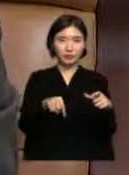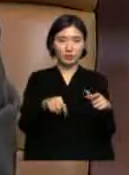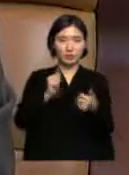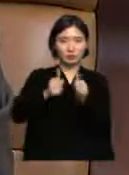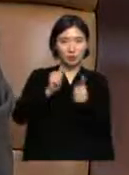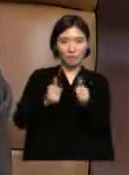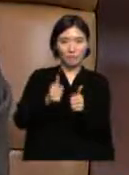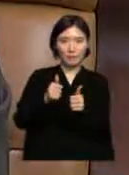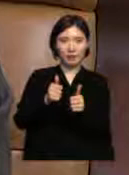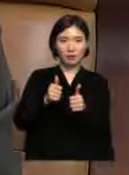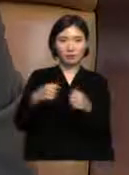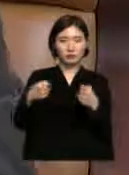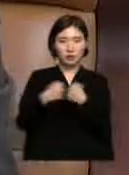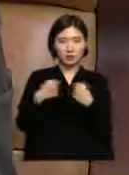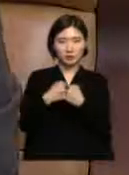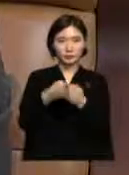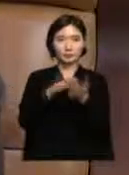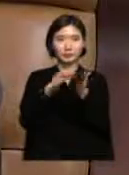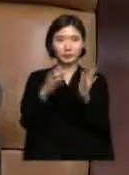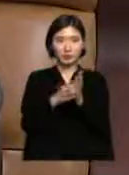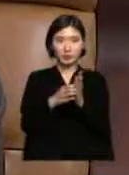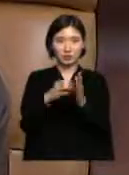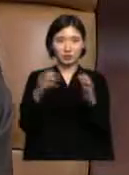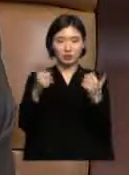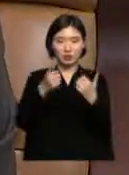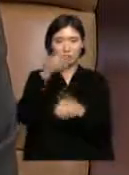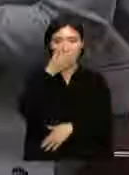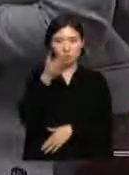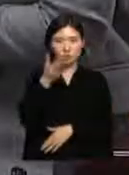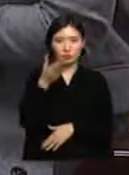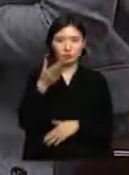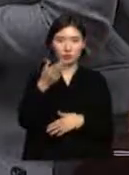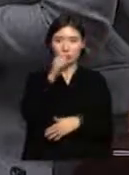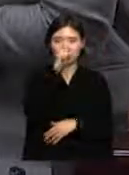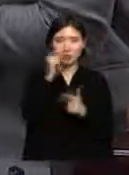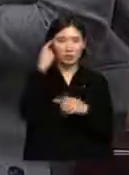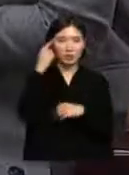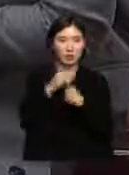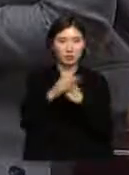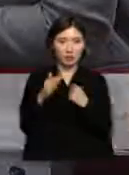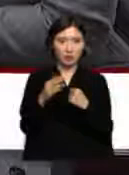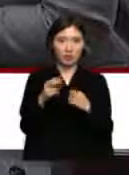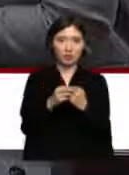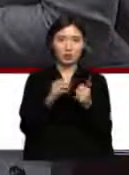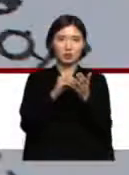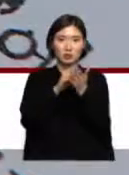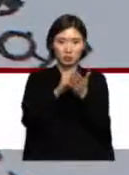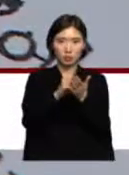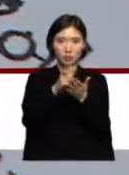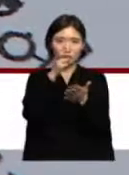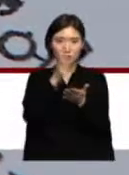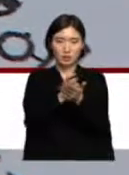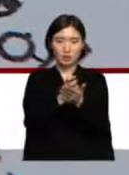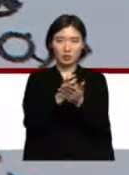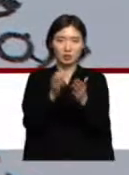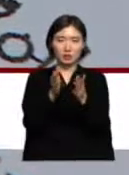경합하고 싸우고 하는 것들이 의회에서 보여주는 것은 아니라고 생각이 돼서. 송파구 의회의 후보자 등록제 시행 여부는